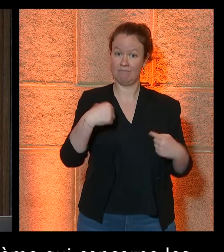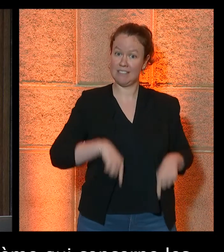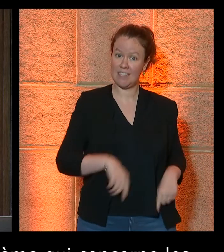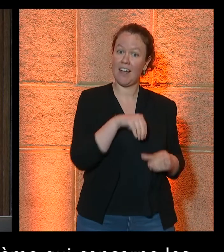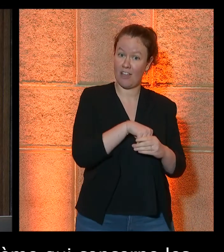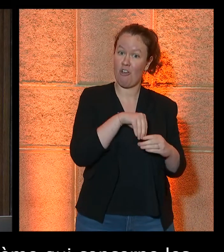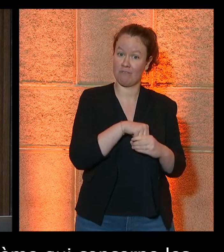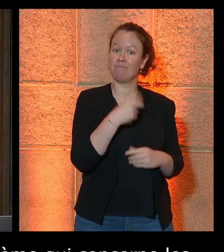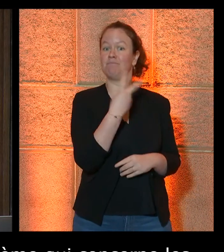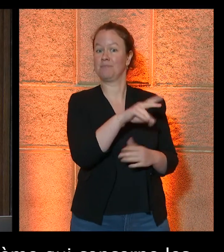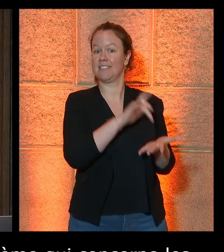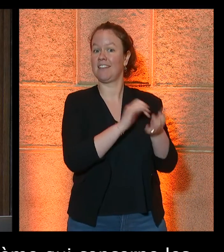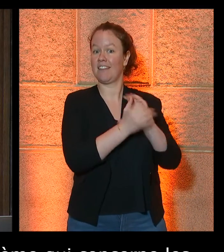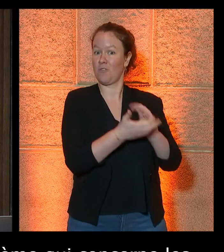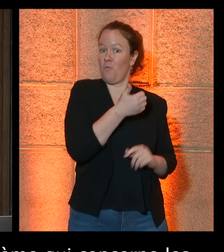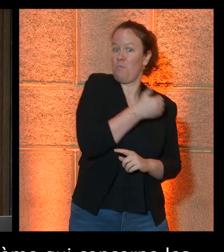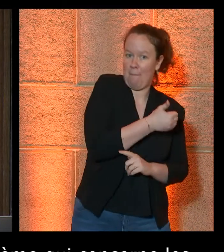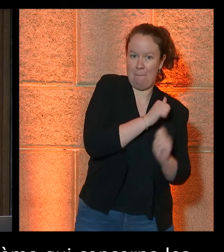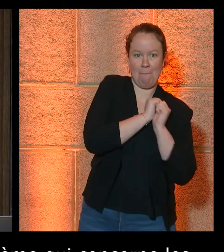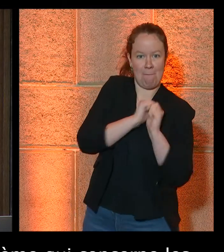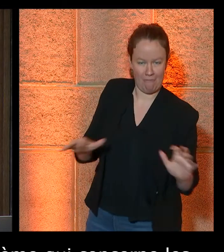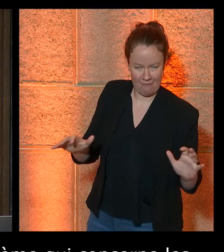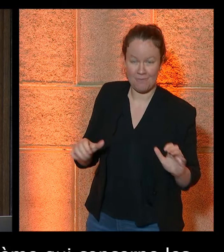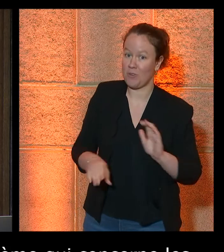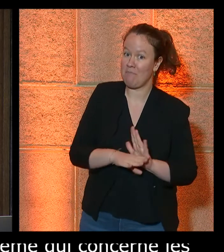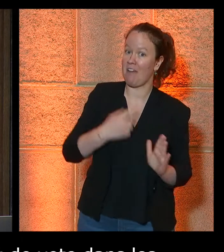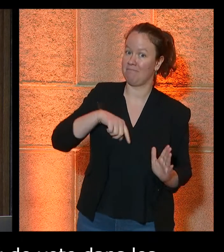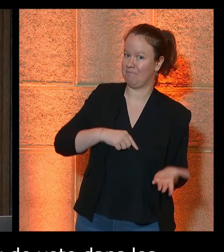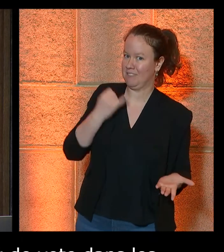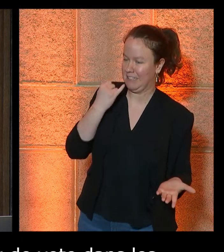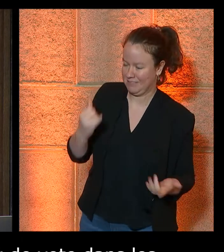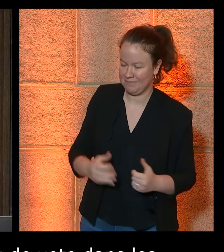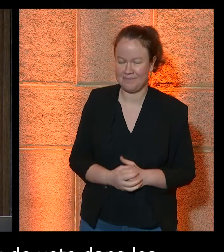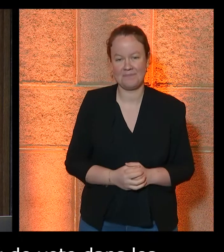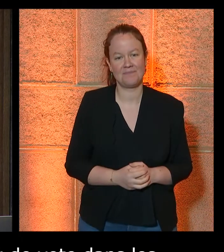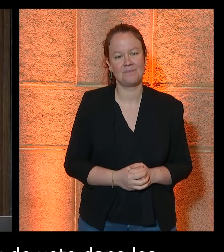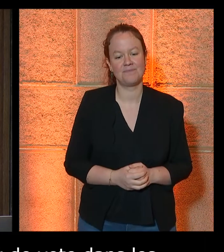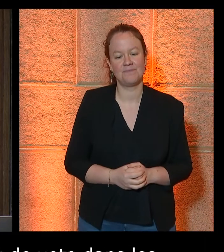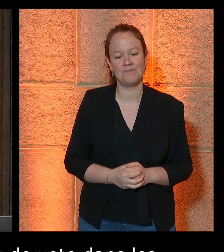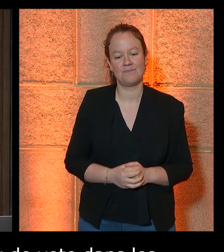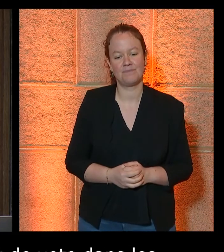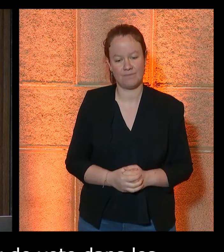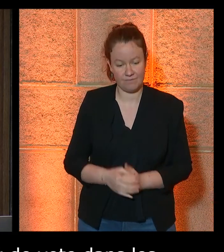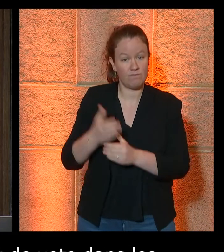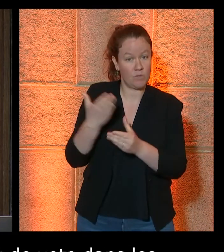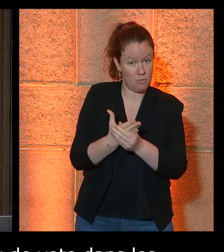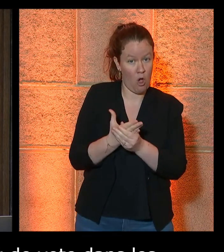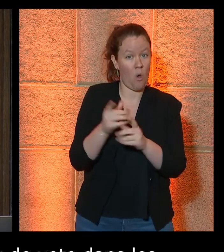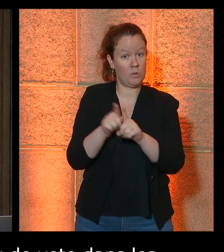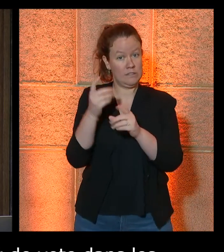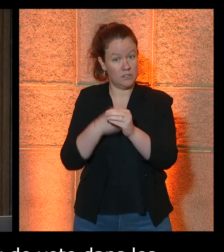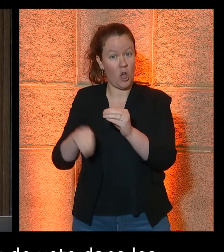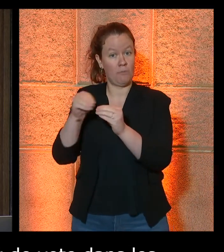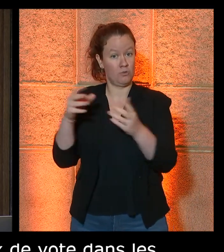sur son site internet et en direction des candidats déclarés. Parmi les ressources, il y aura un certain nombre